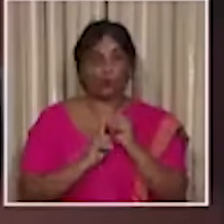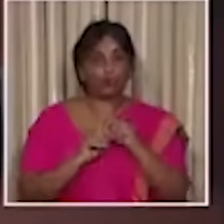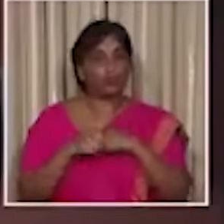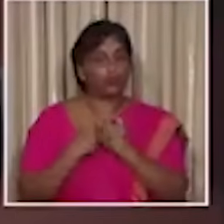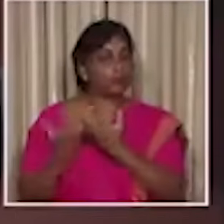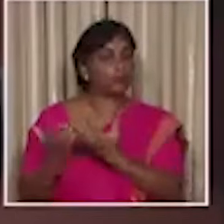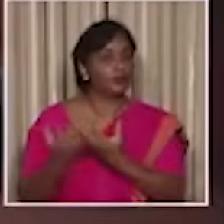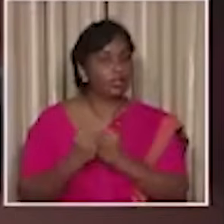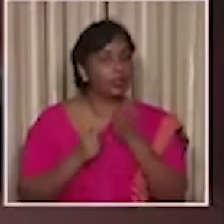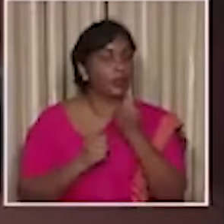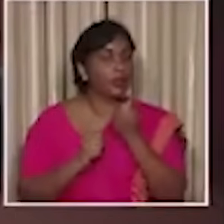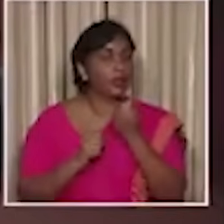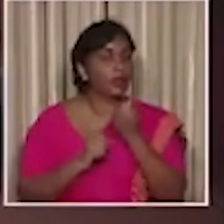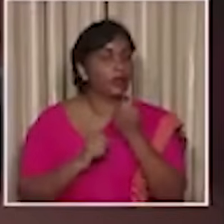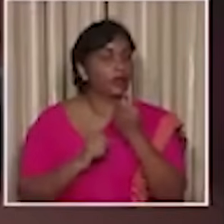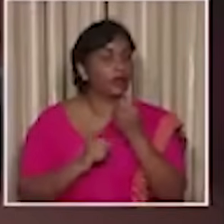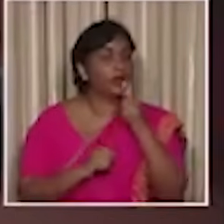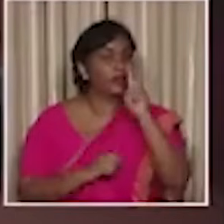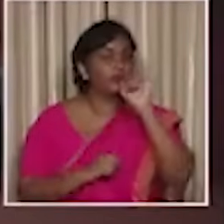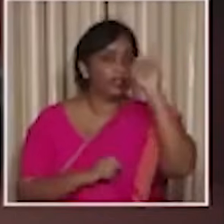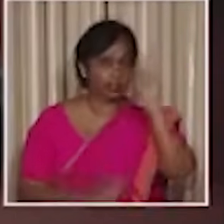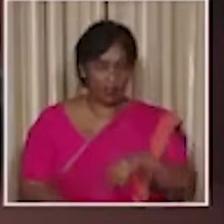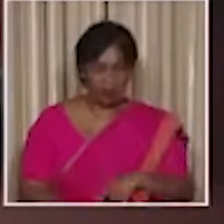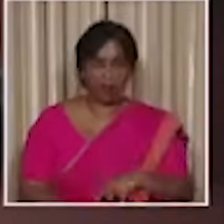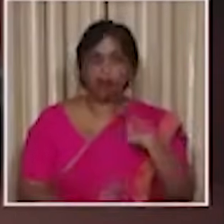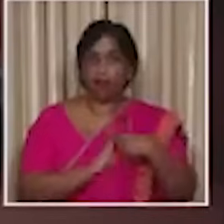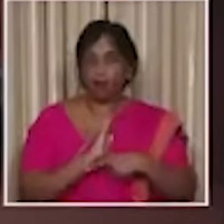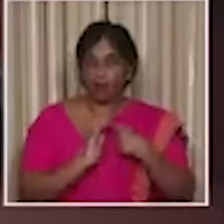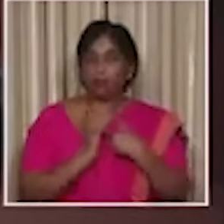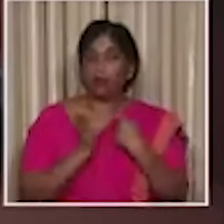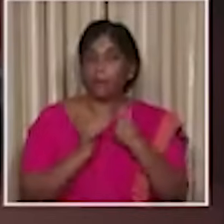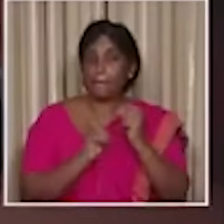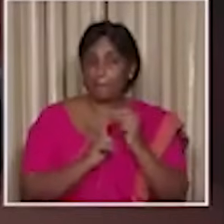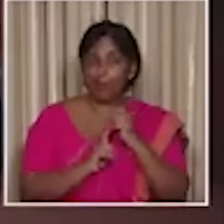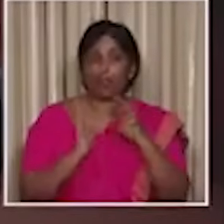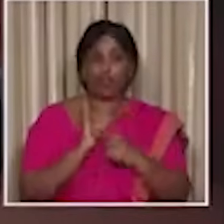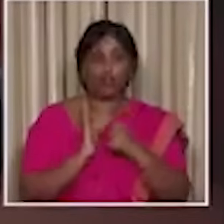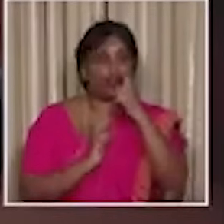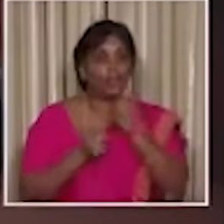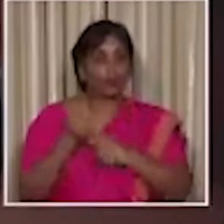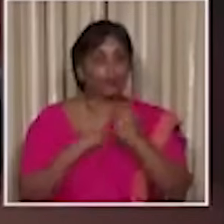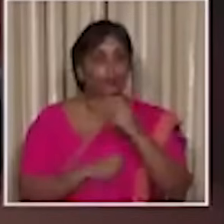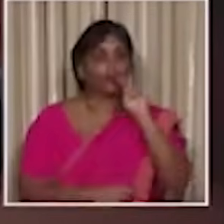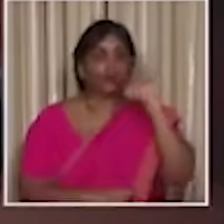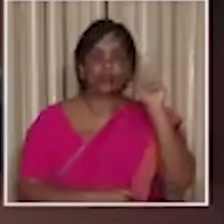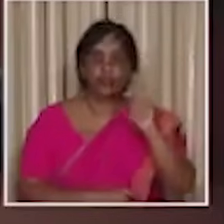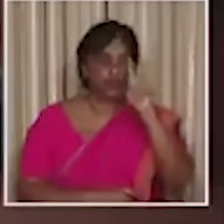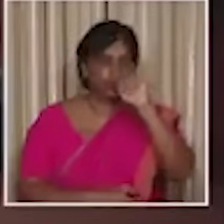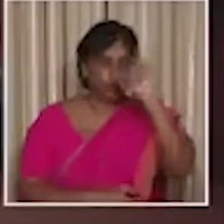ගනුවේ රුපියල් 26000කට. අප රටේ රොක් පොස්ට්පේඩ් ටොන් එකක් අලෙවි වුණේ රුපියල් 20000කට